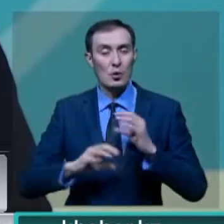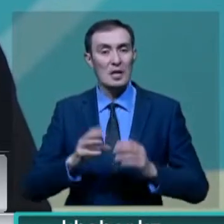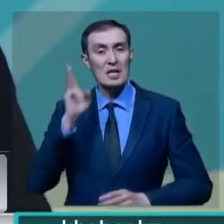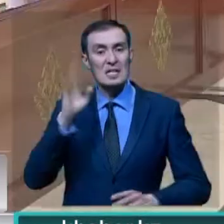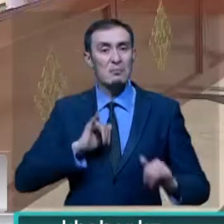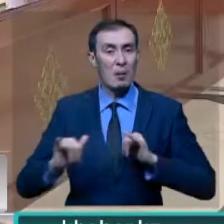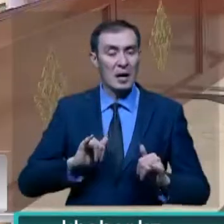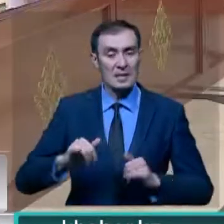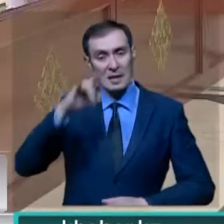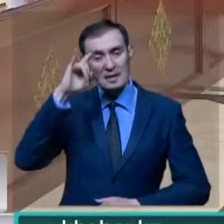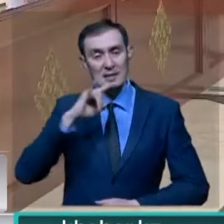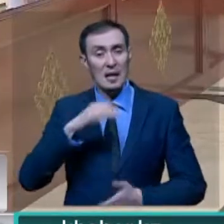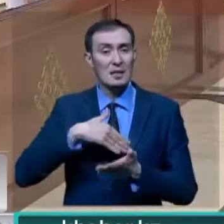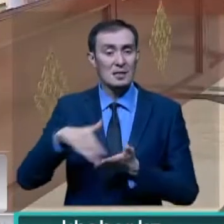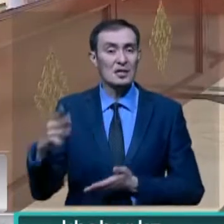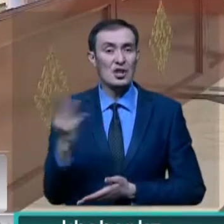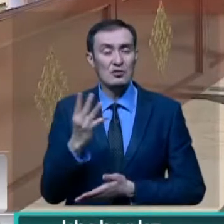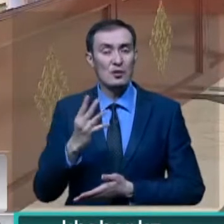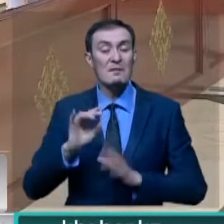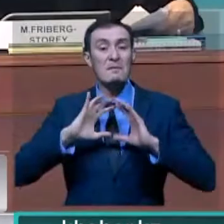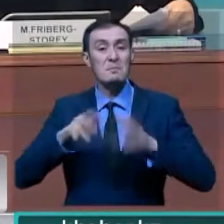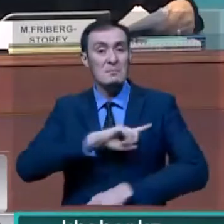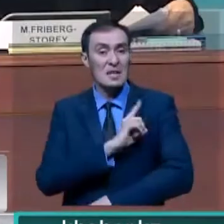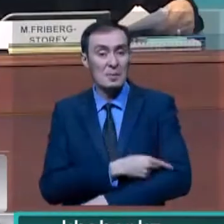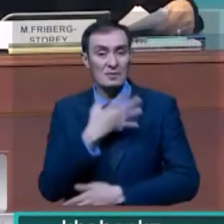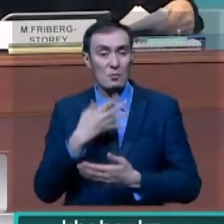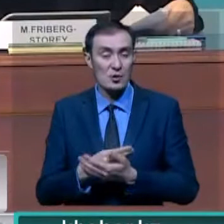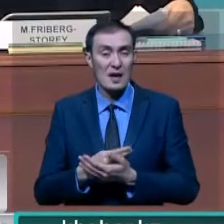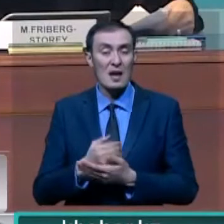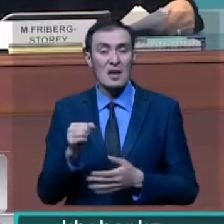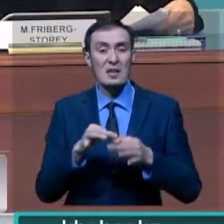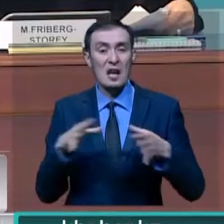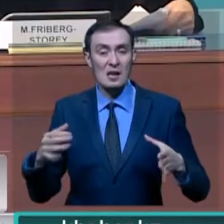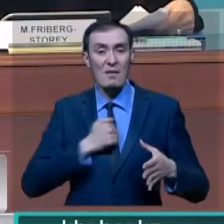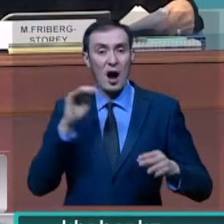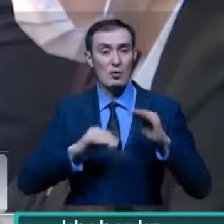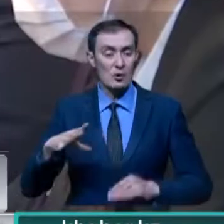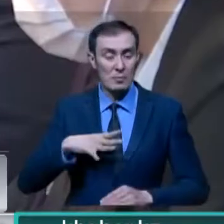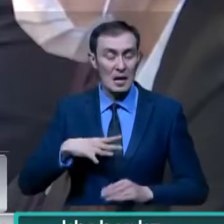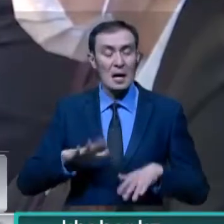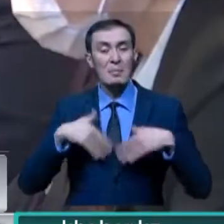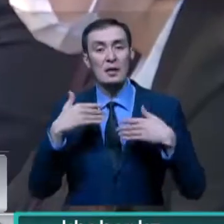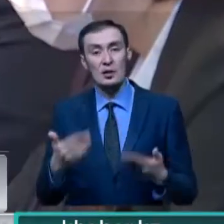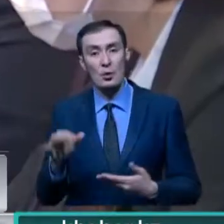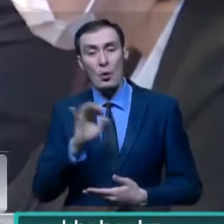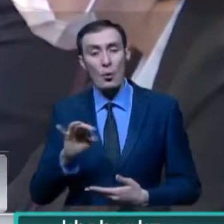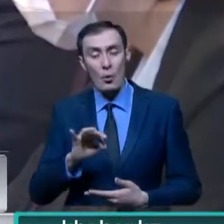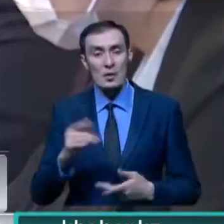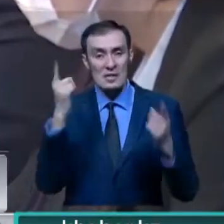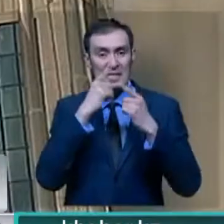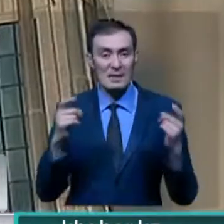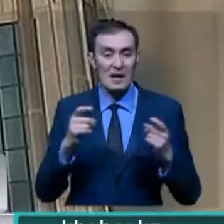дипломатии казахстан отказался от 4 в мире по своей мощности ядерного арсенала выдвинула предложение о созыве